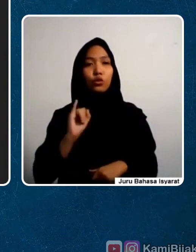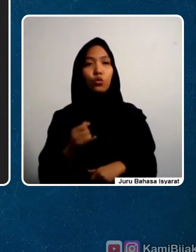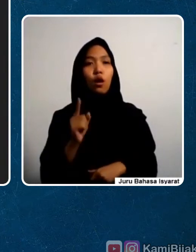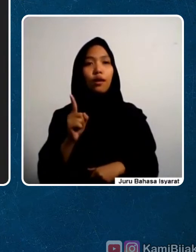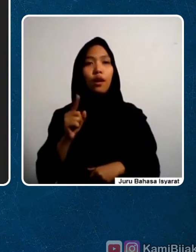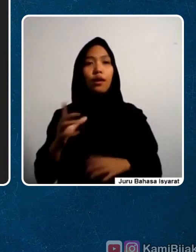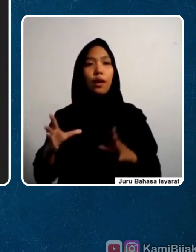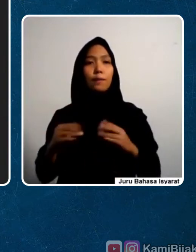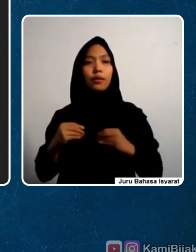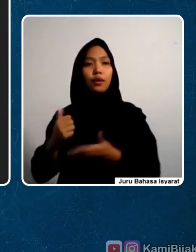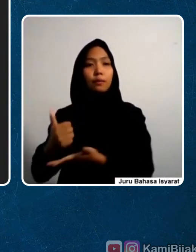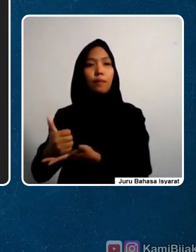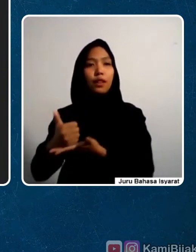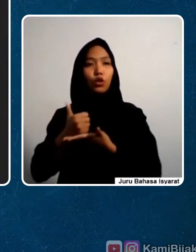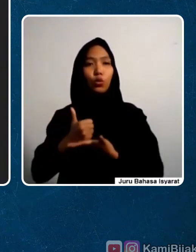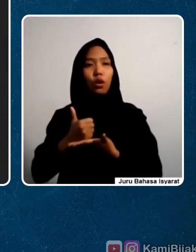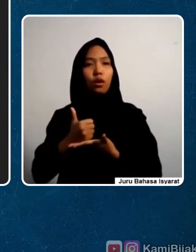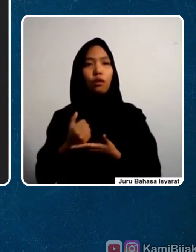komputer internet untuk